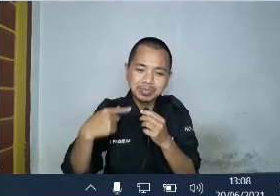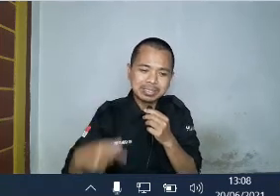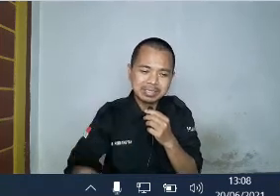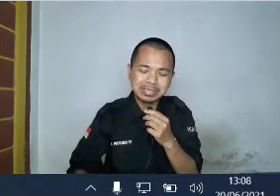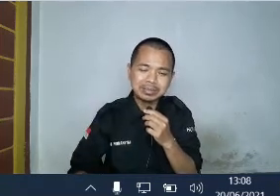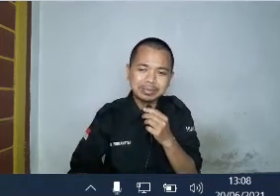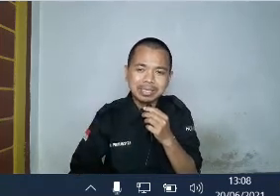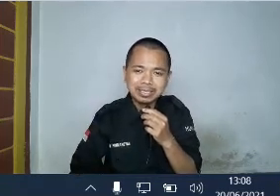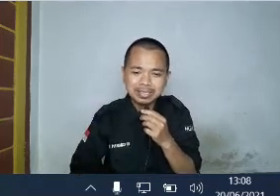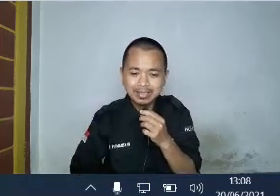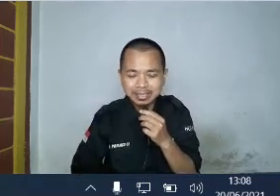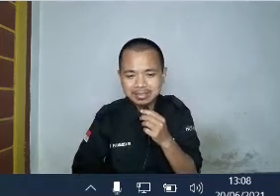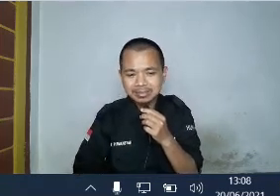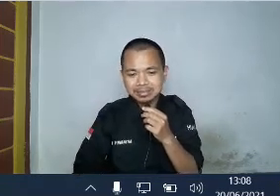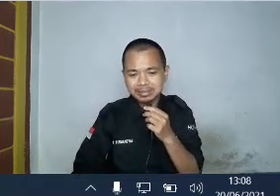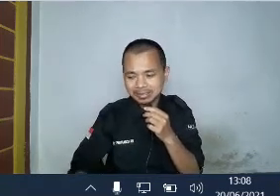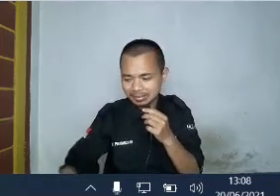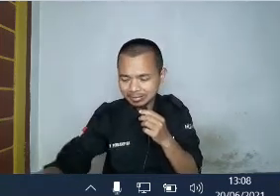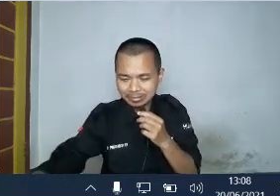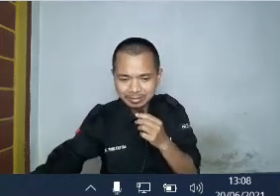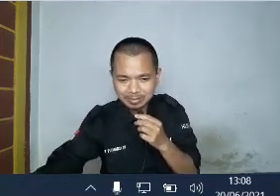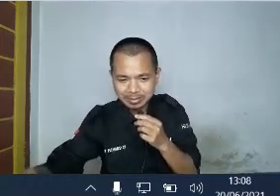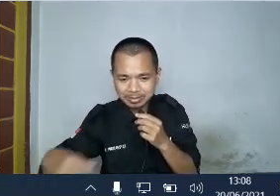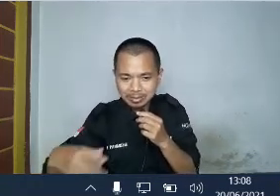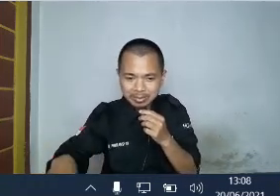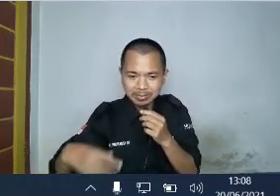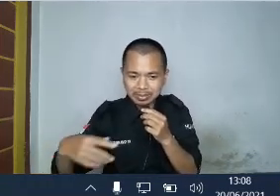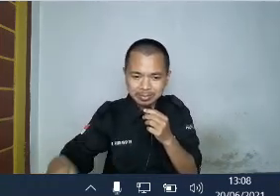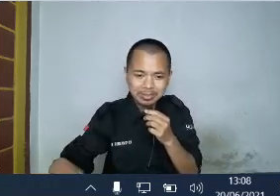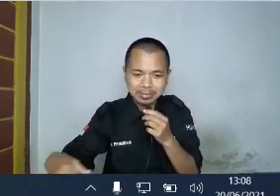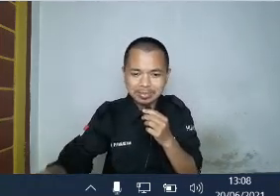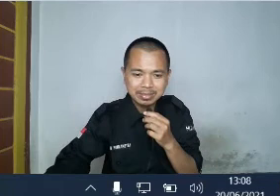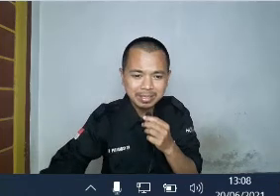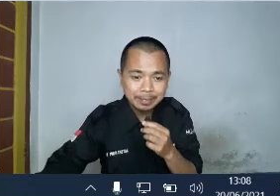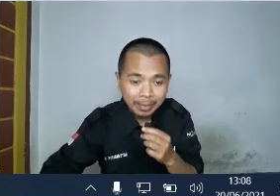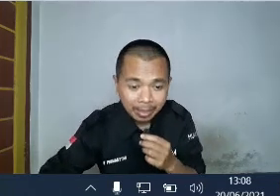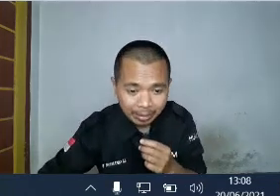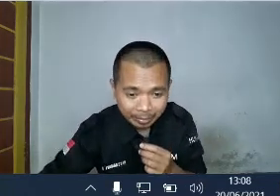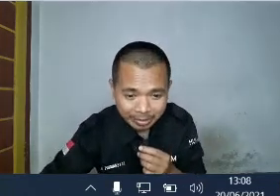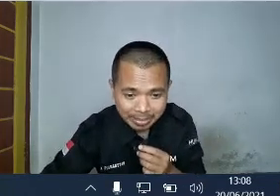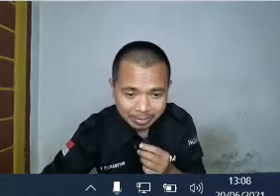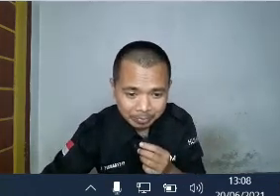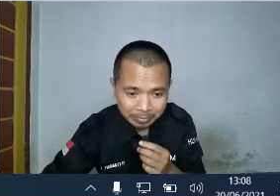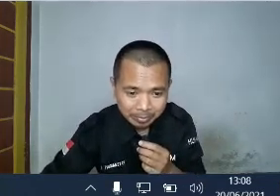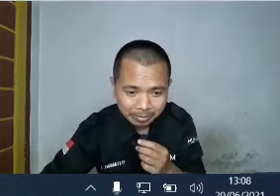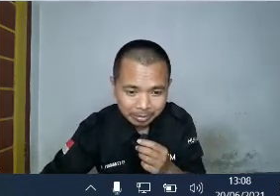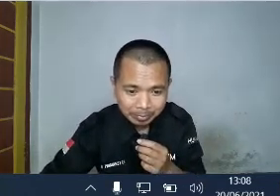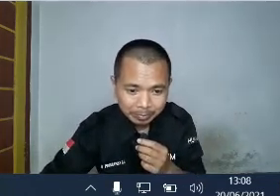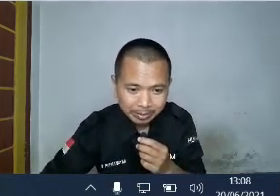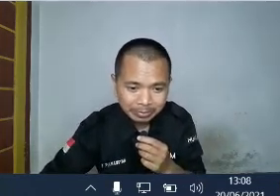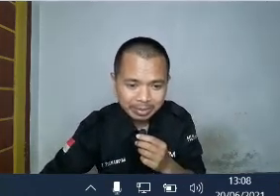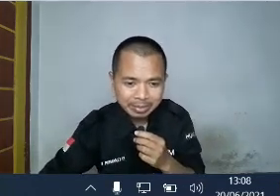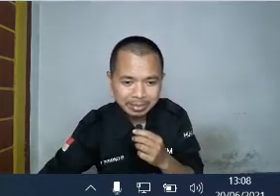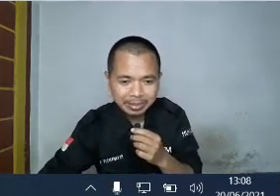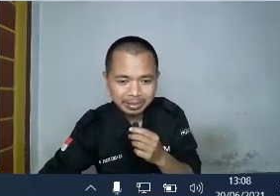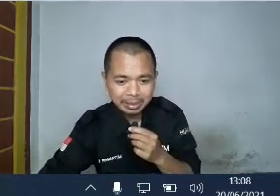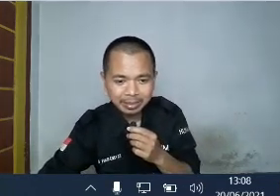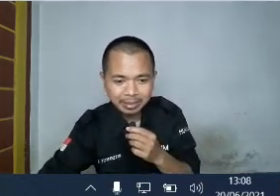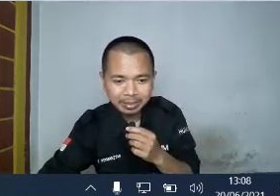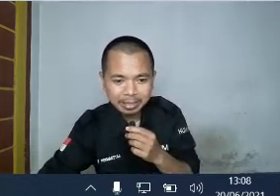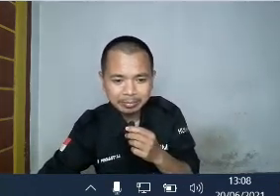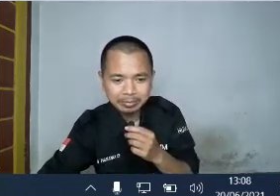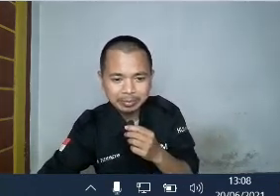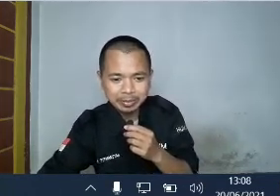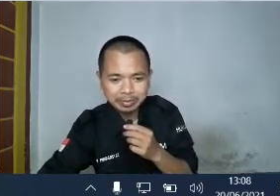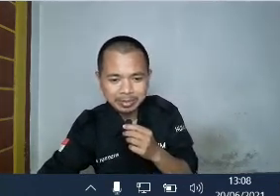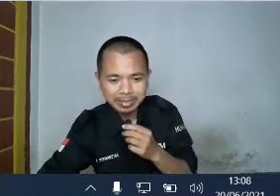waktu semester 1 kemarin ya gitu sw1x besok2 semestinya kalau ini saya belum tahu ya yang